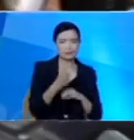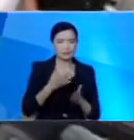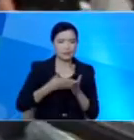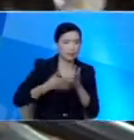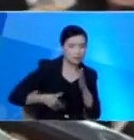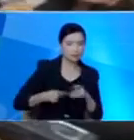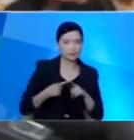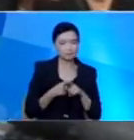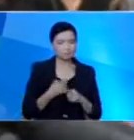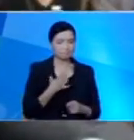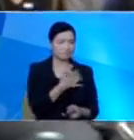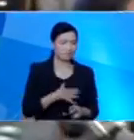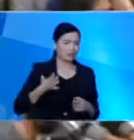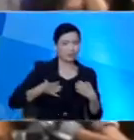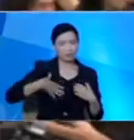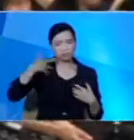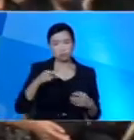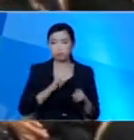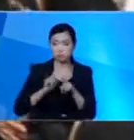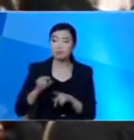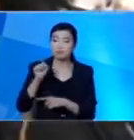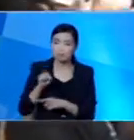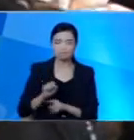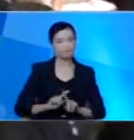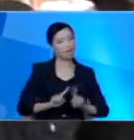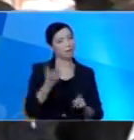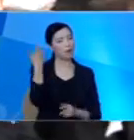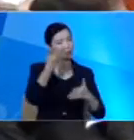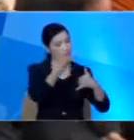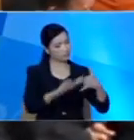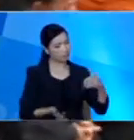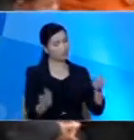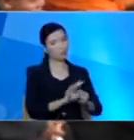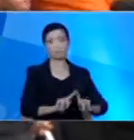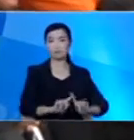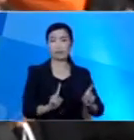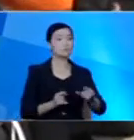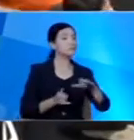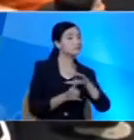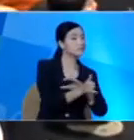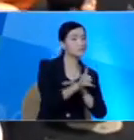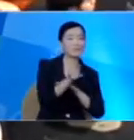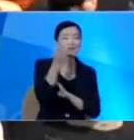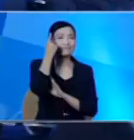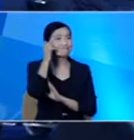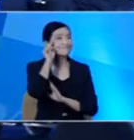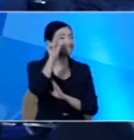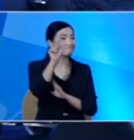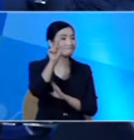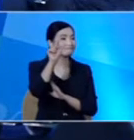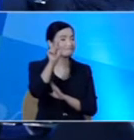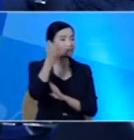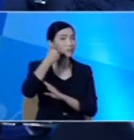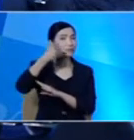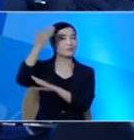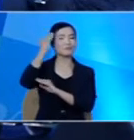จ็บทรมานสารพัดสารเพไม่เหมือนตอนที่ลูกครบสมบูรณ์ลูกไปไหนมาไหนลูกคิดถึงอดี